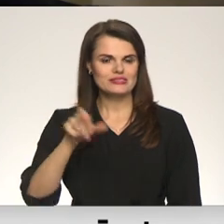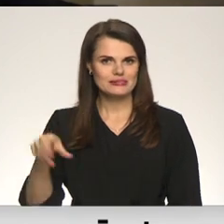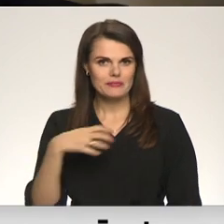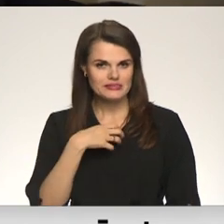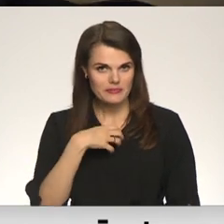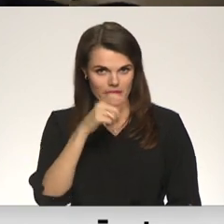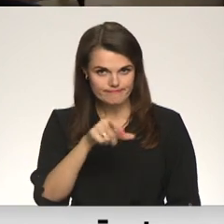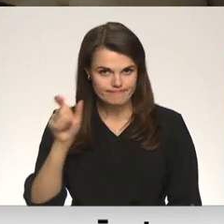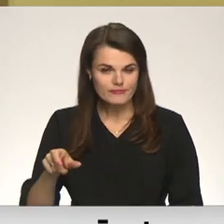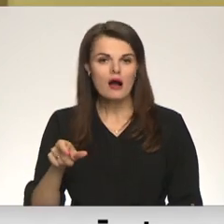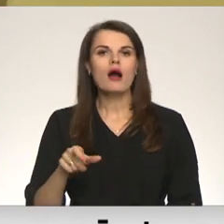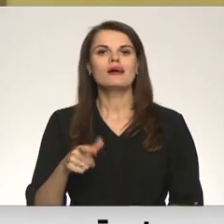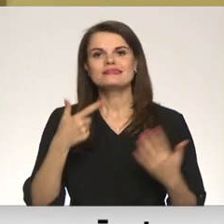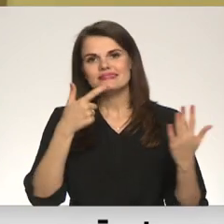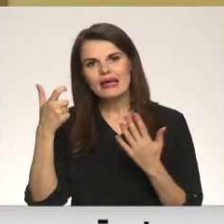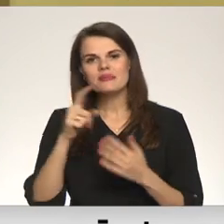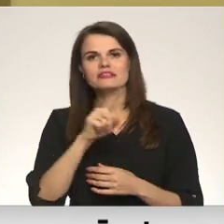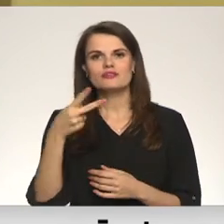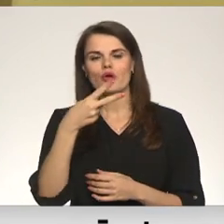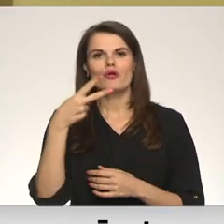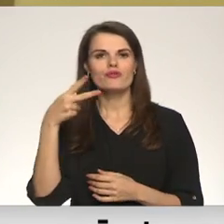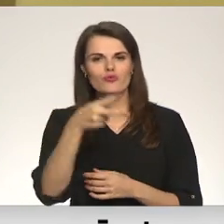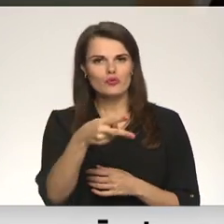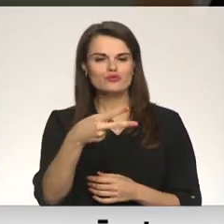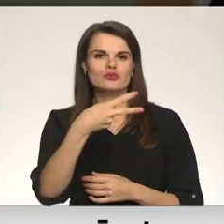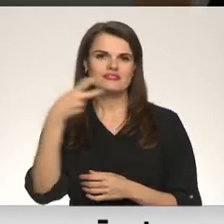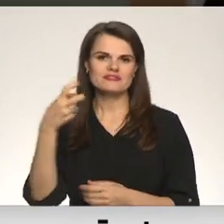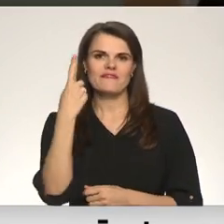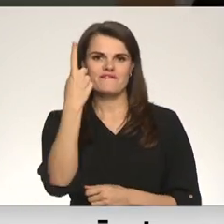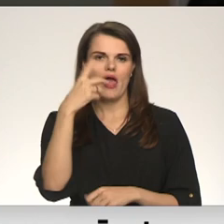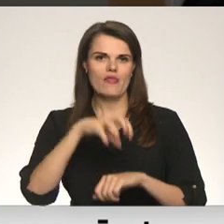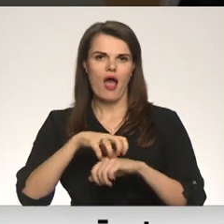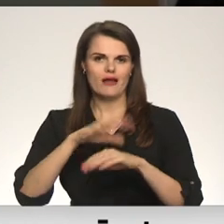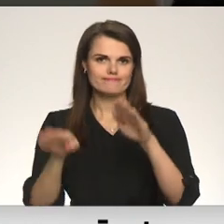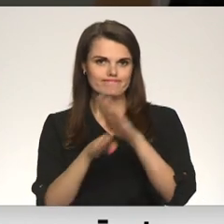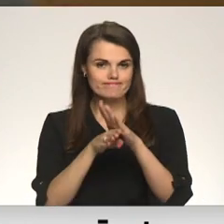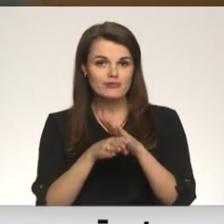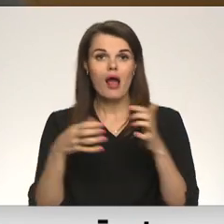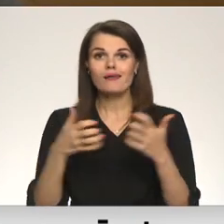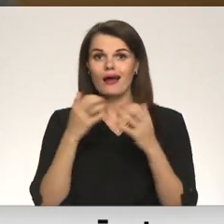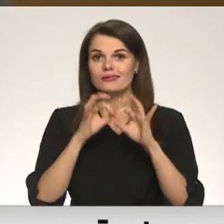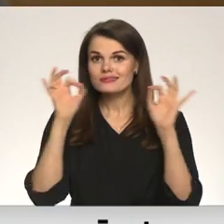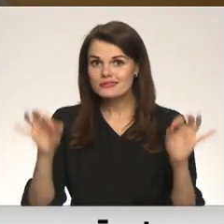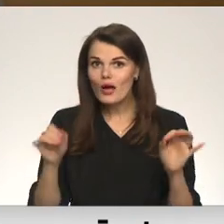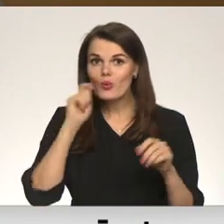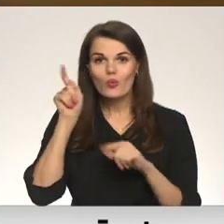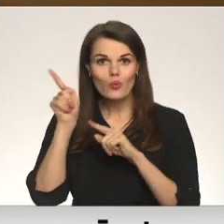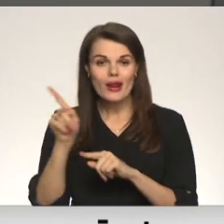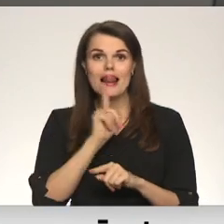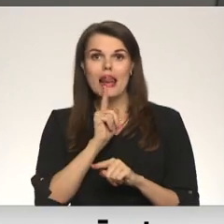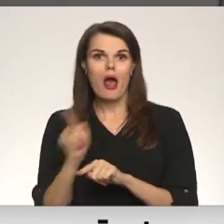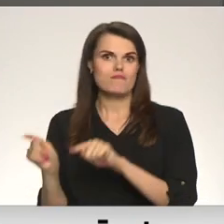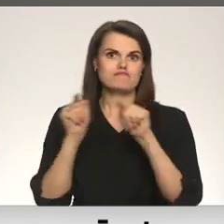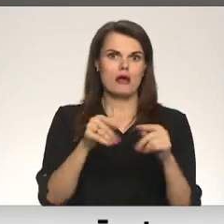aptuveni 700 līdz 2201 ārsta praksē. Kopš kara sākuma Ukrainā Liepājas pusē reģistrēto bēgļu skaits